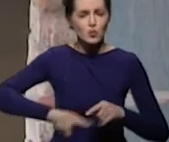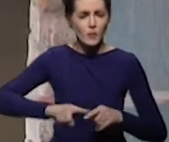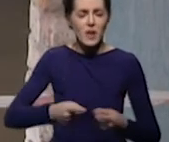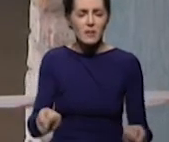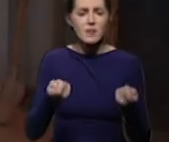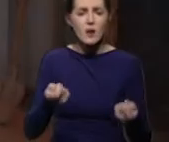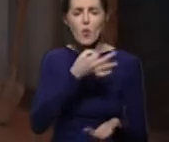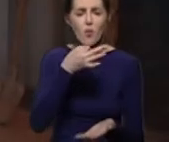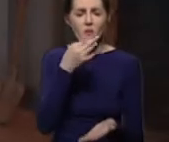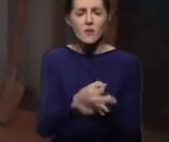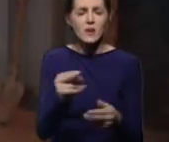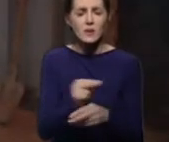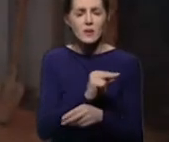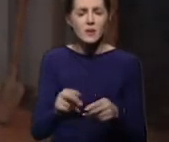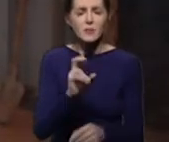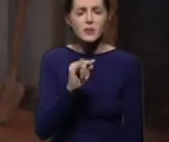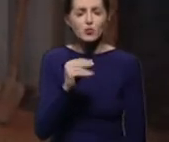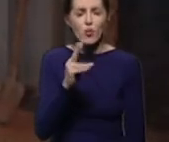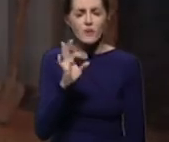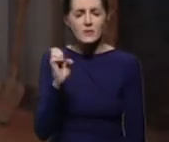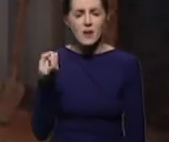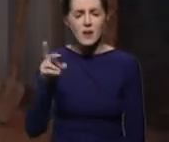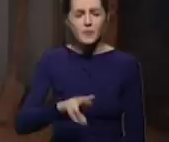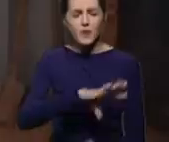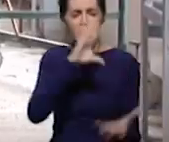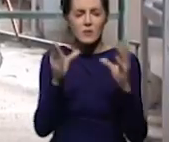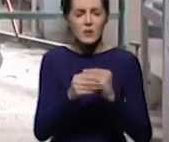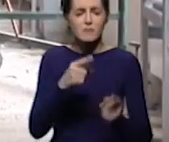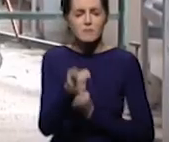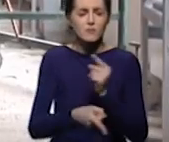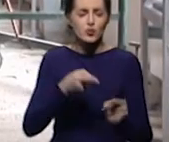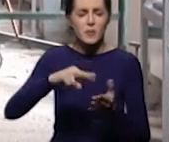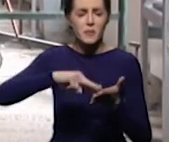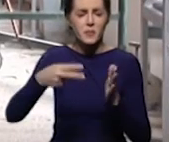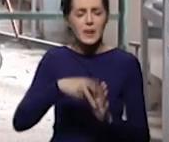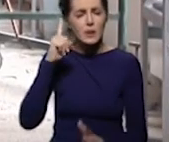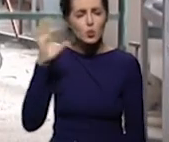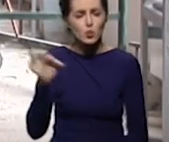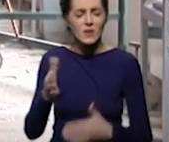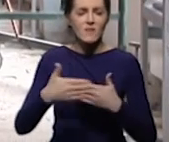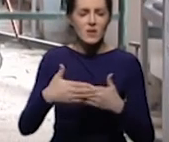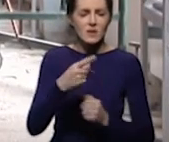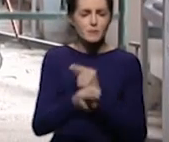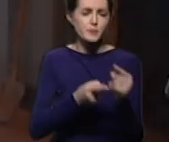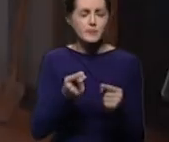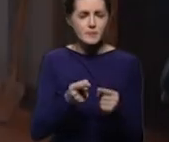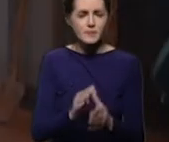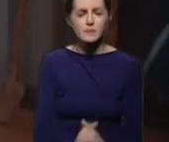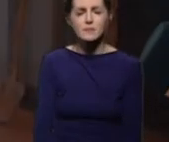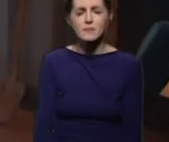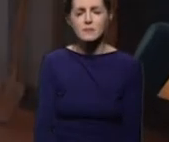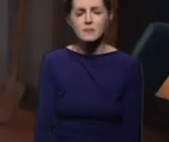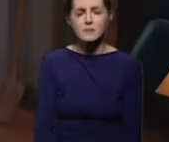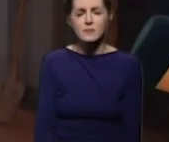дільниці з ремонтних робіт Любов Бучковська розповідає, вже переплановують санвузли та підготовлюють дверні отвори. На даний момент